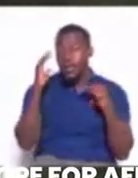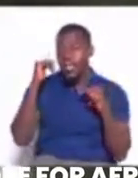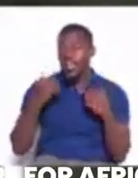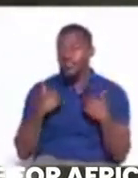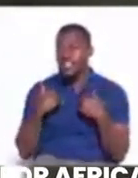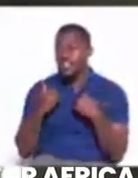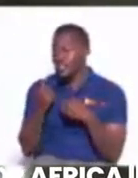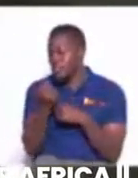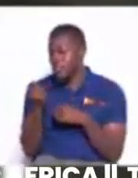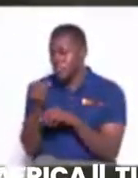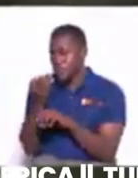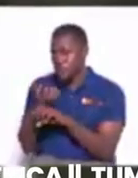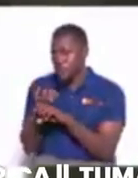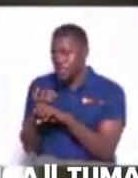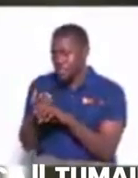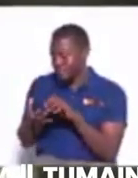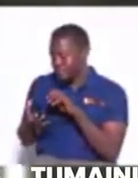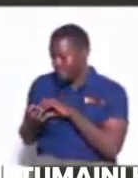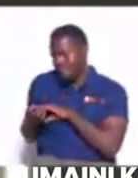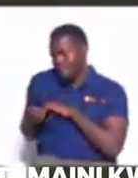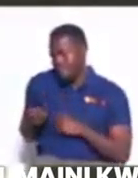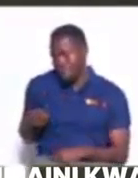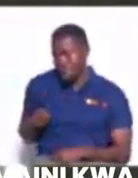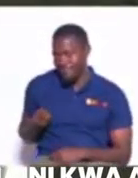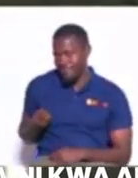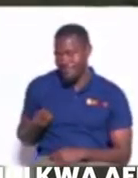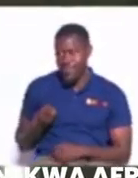leo. Usikose hii nafasi. Ni